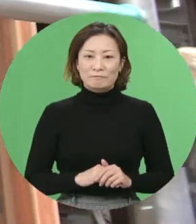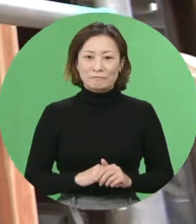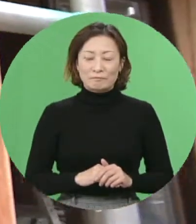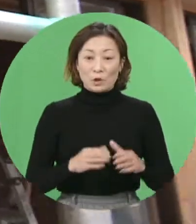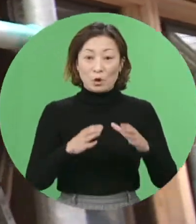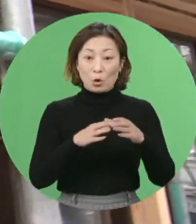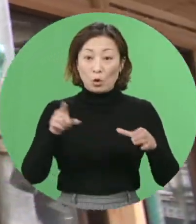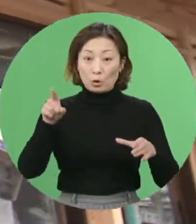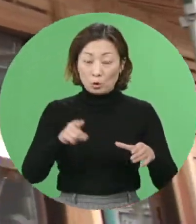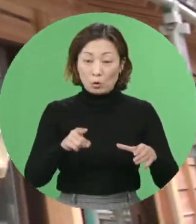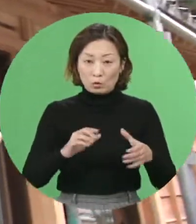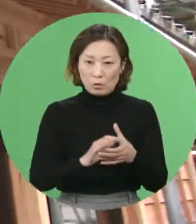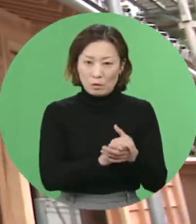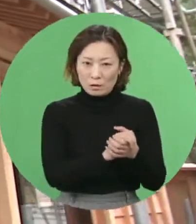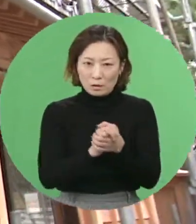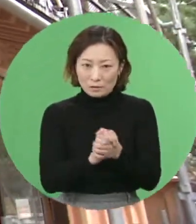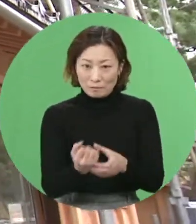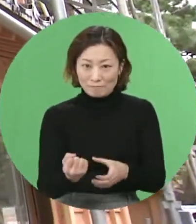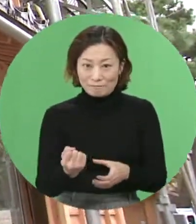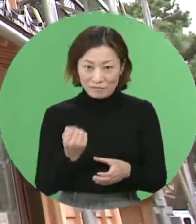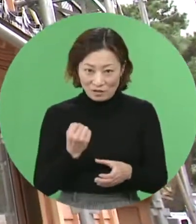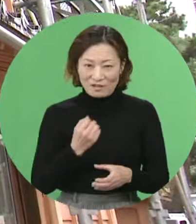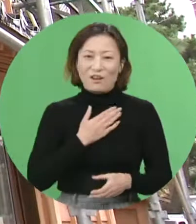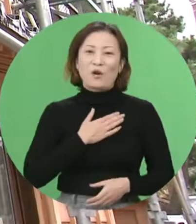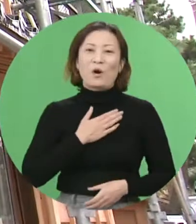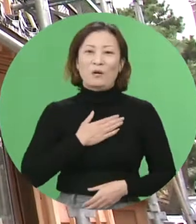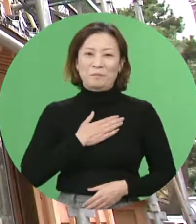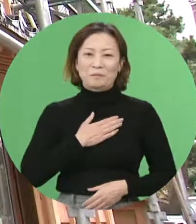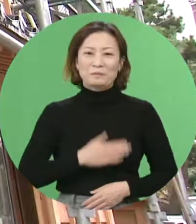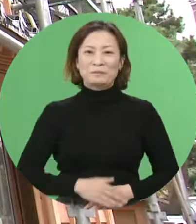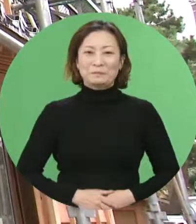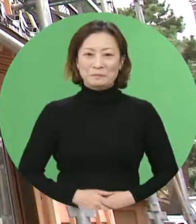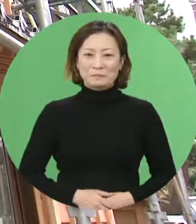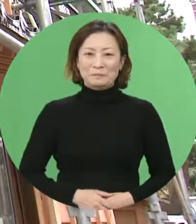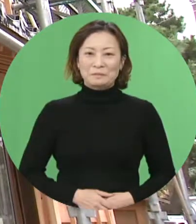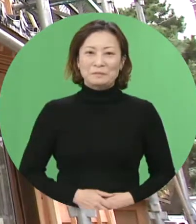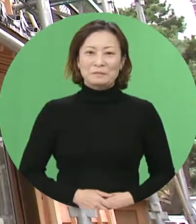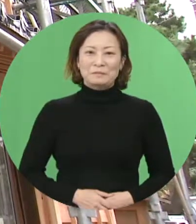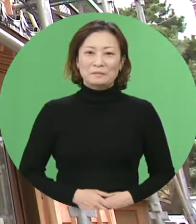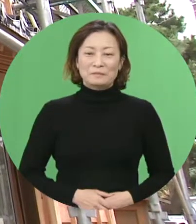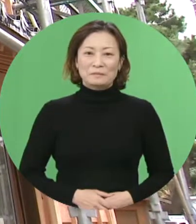大野の絆の強さがうかがえます。